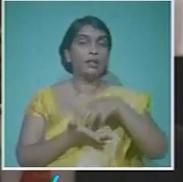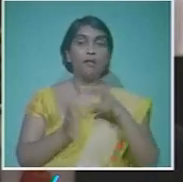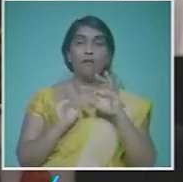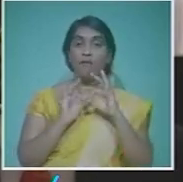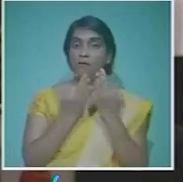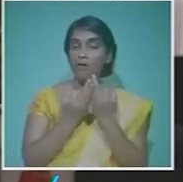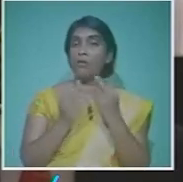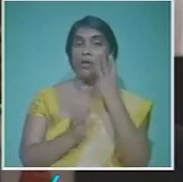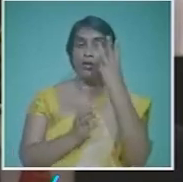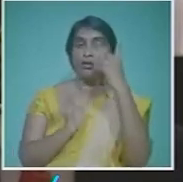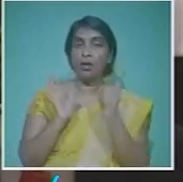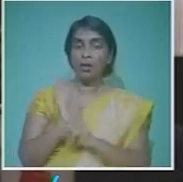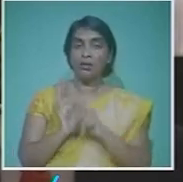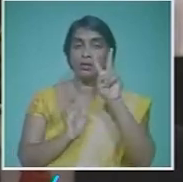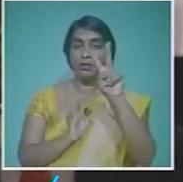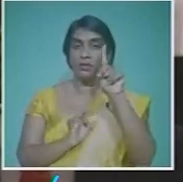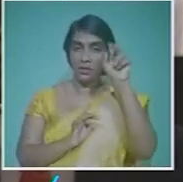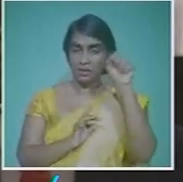පවුල්